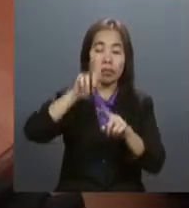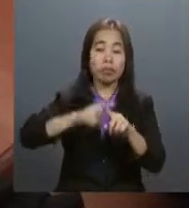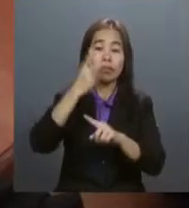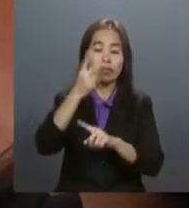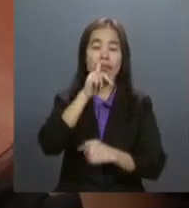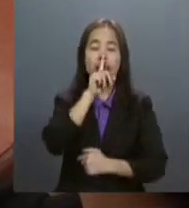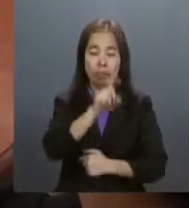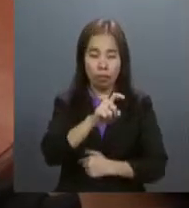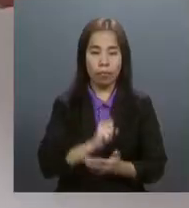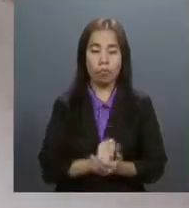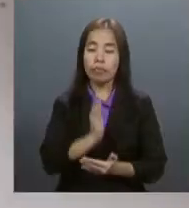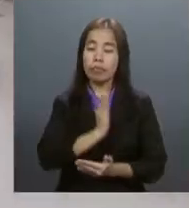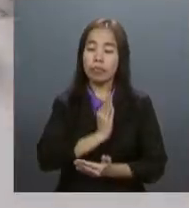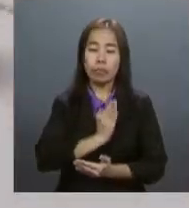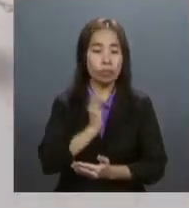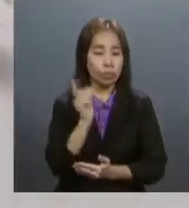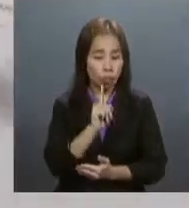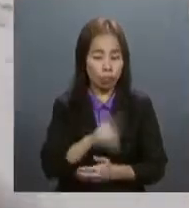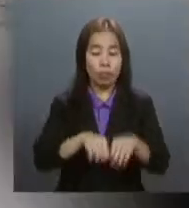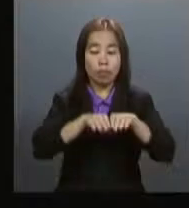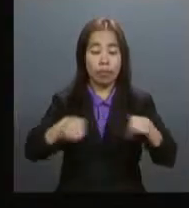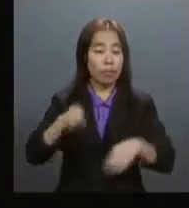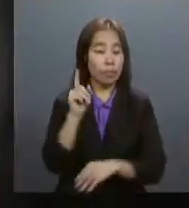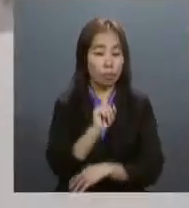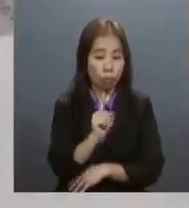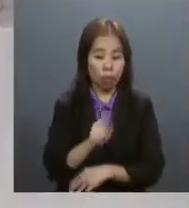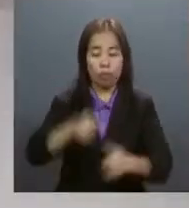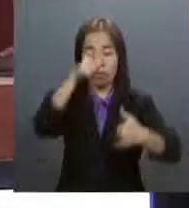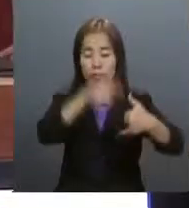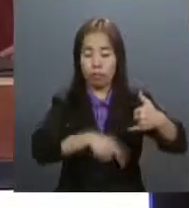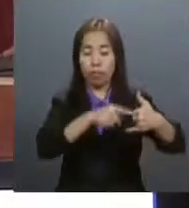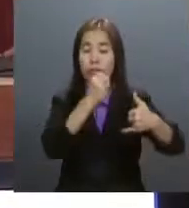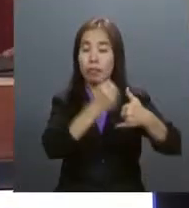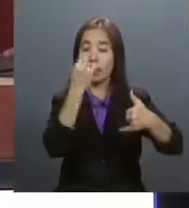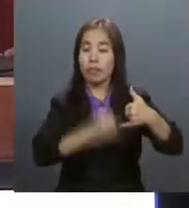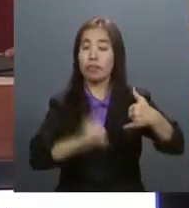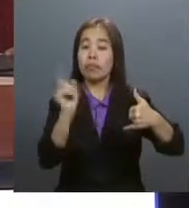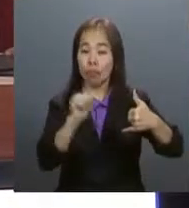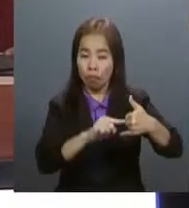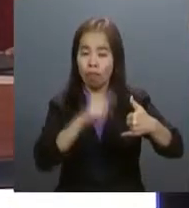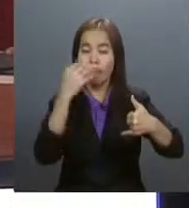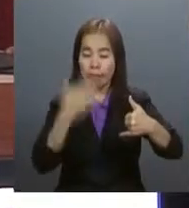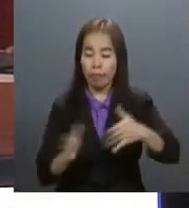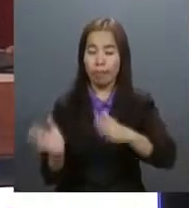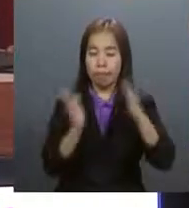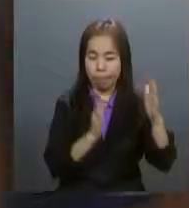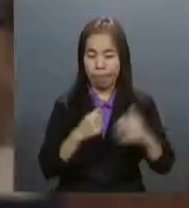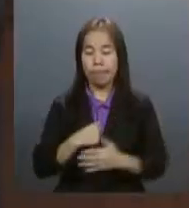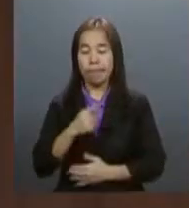ริยธรรมของช่องว่ามีแนวทางอย่างไรต่อกรณีที่เกิดขึ้นจากนั้นจึงค่อยพิจารณาว่าในมุมการกำกับ